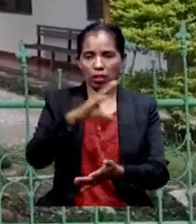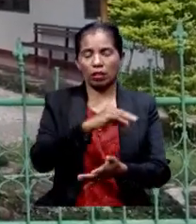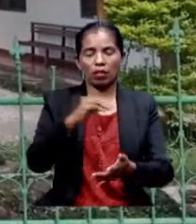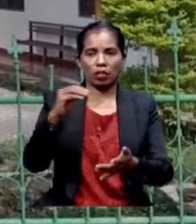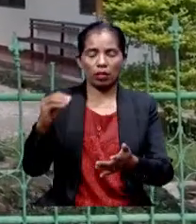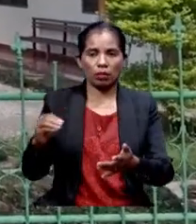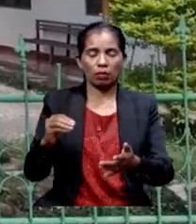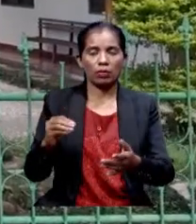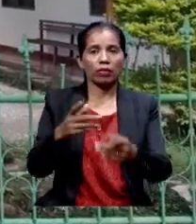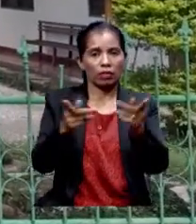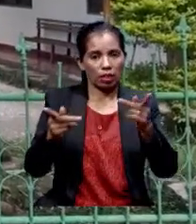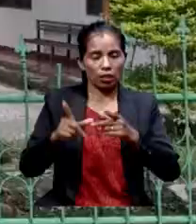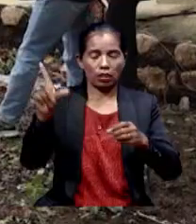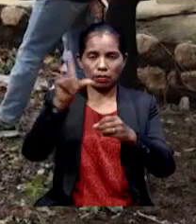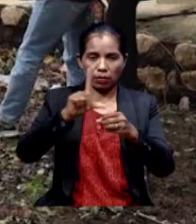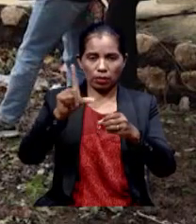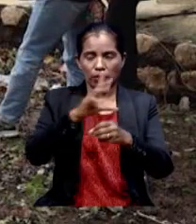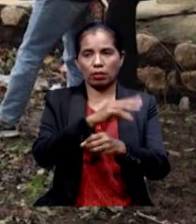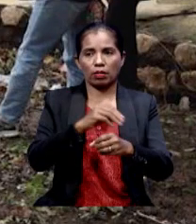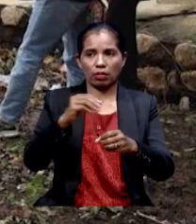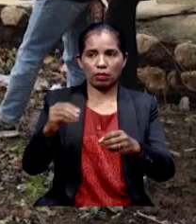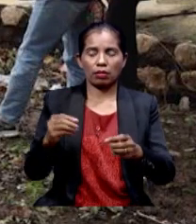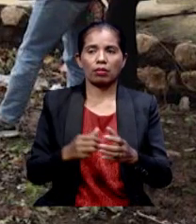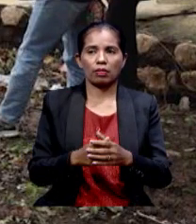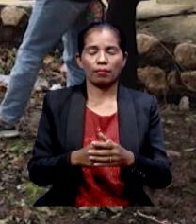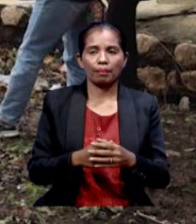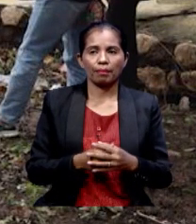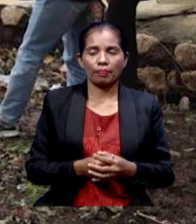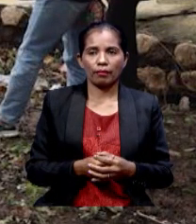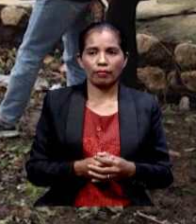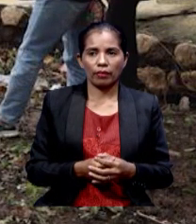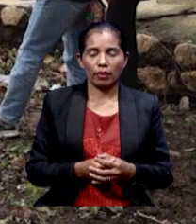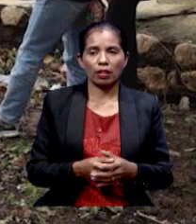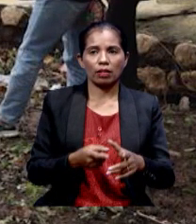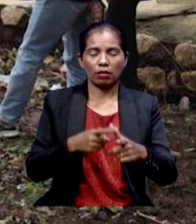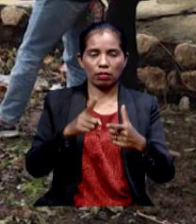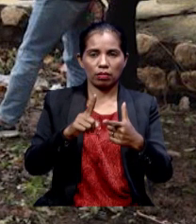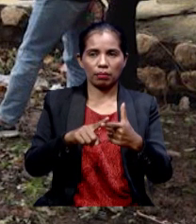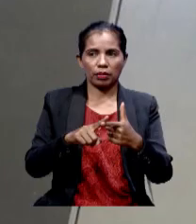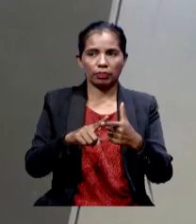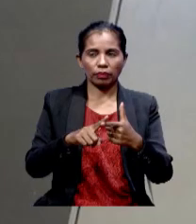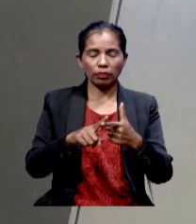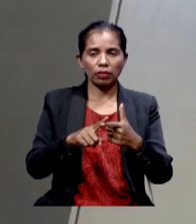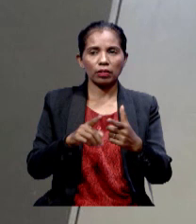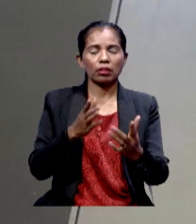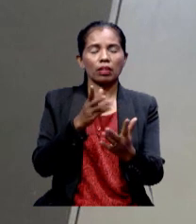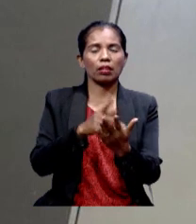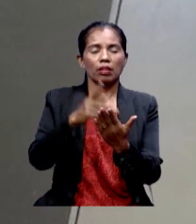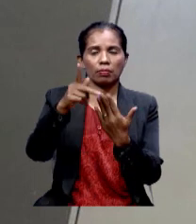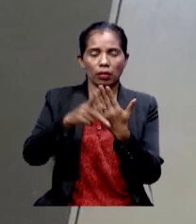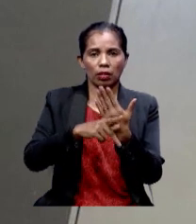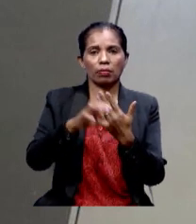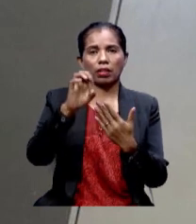ha laboratorium baik ha nutrisaunnya armazen nutrisaunnya e depois vamos ya programa EPI